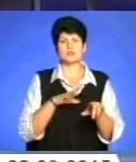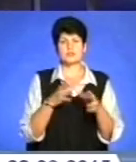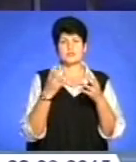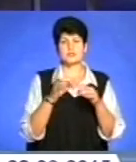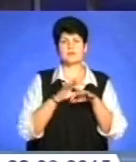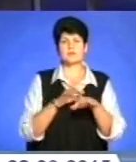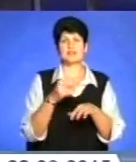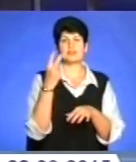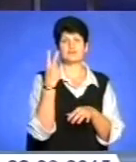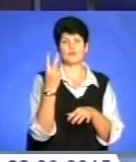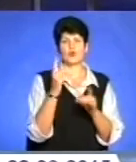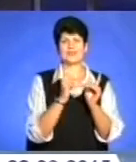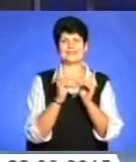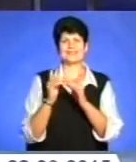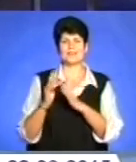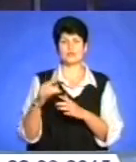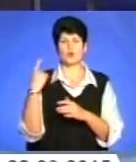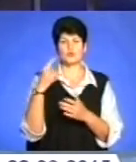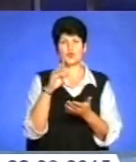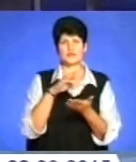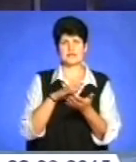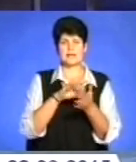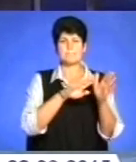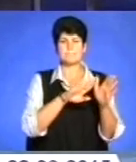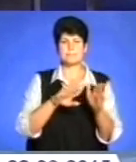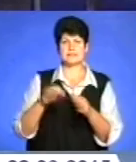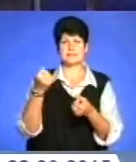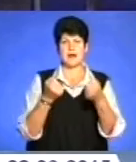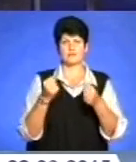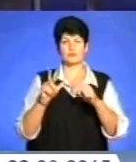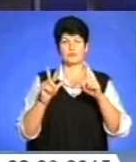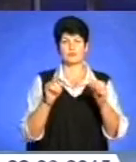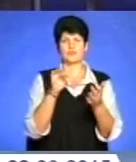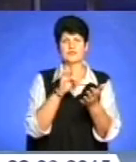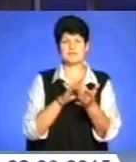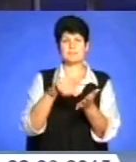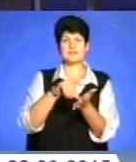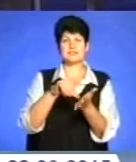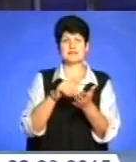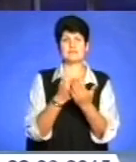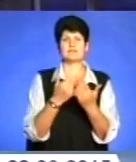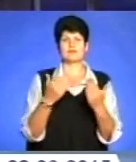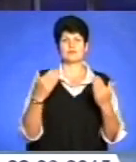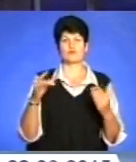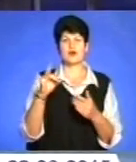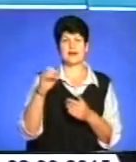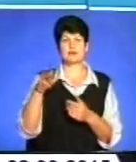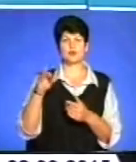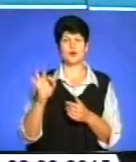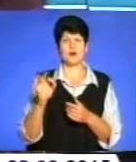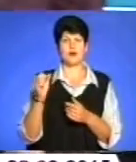двох дитячих інтернатних закладах обласного центру. Після автопробігу в центрі Тернополя представили виставку «Ретро-авто».